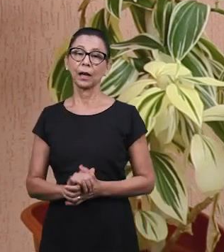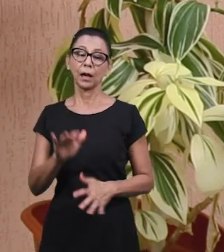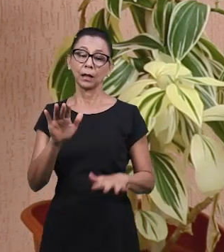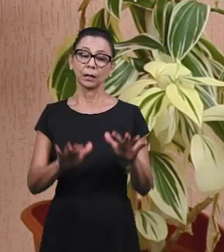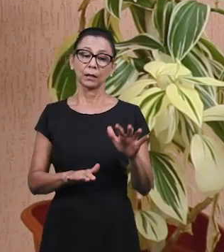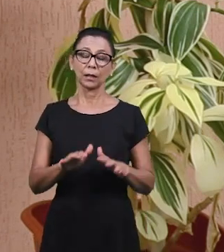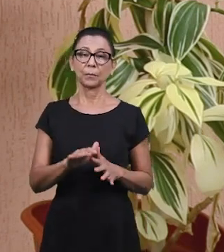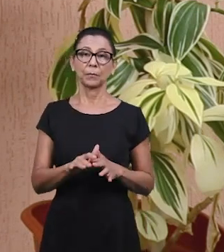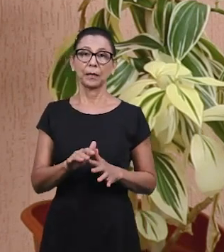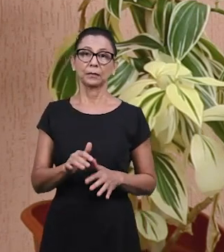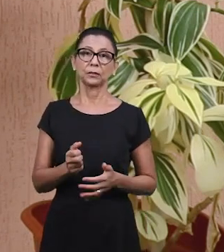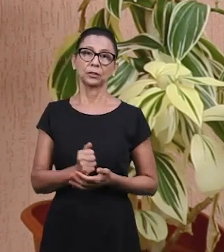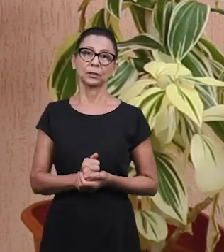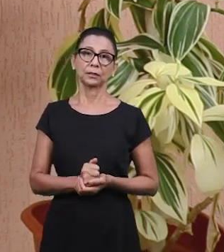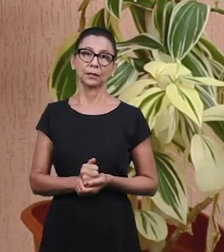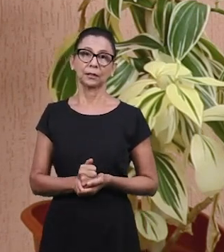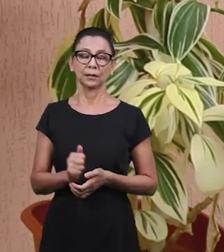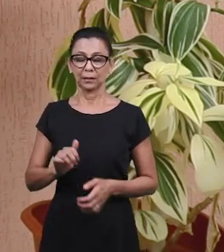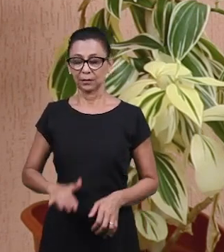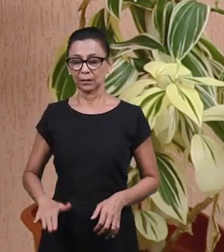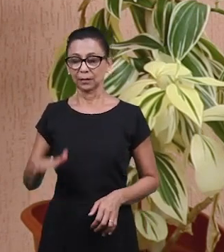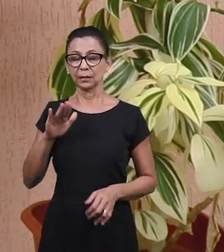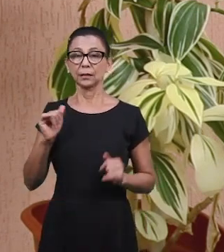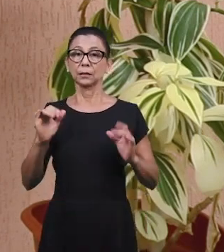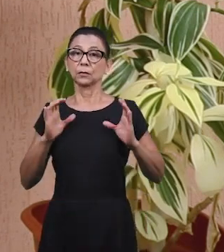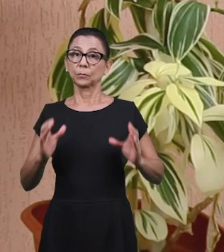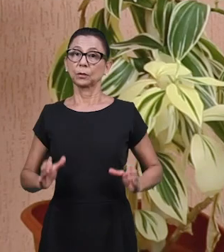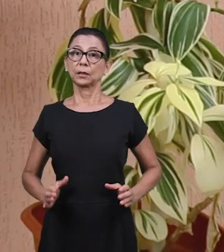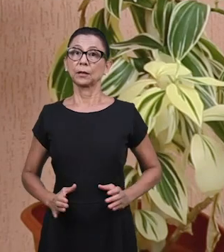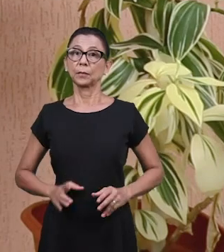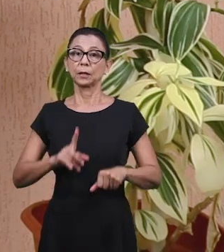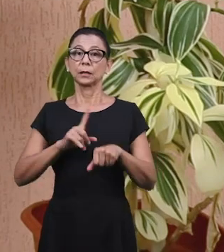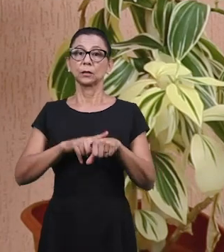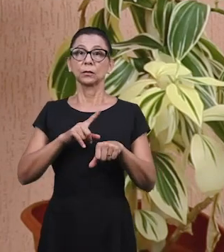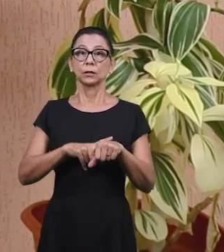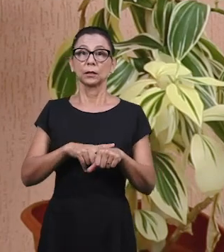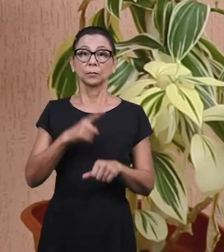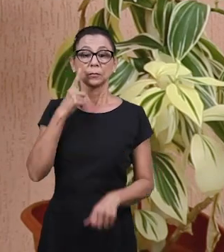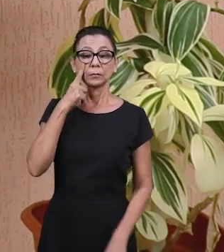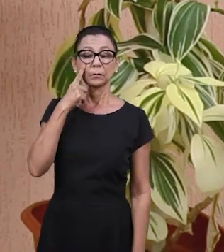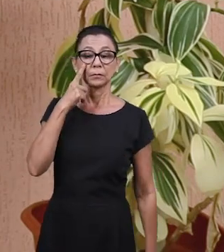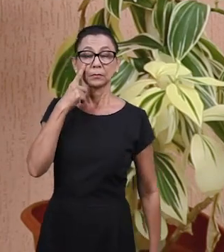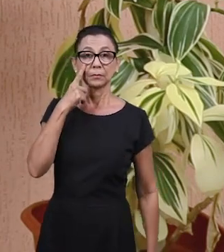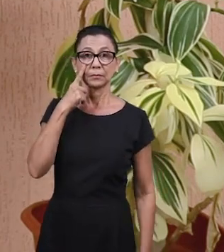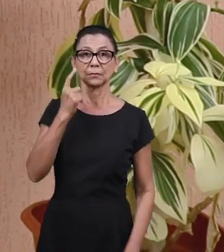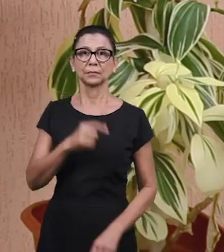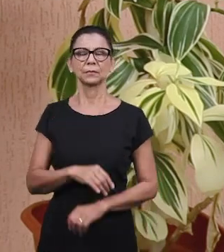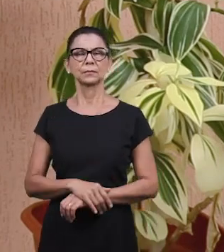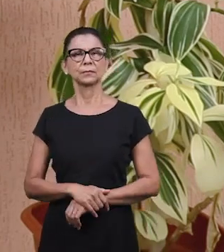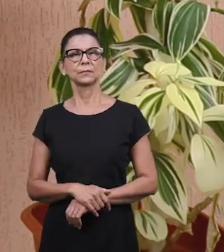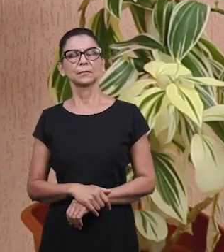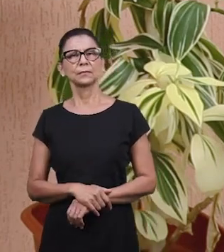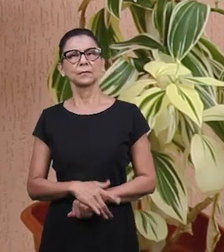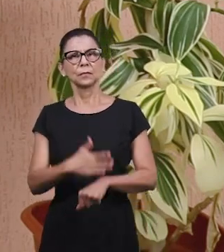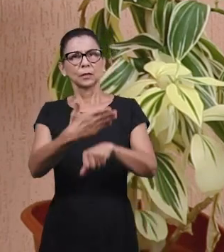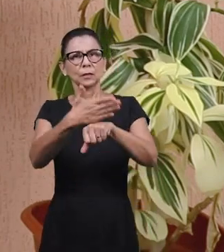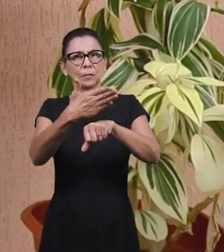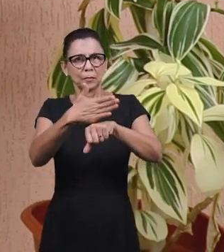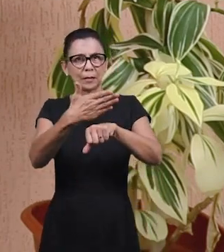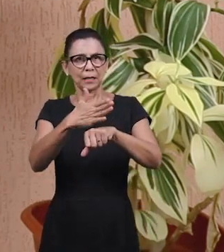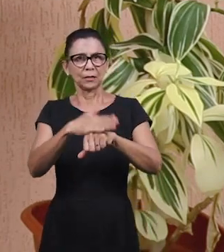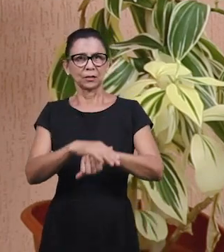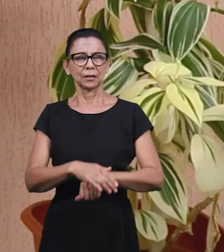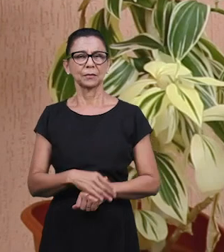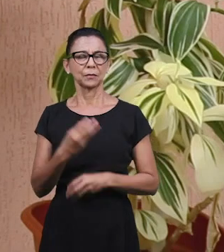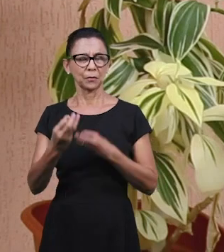le potentiel de l'enfant, le comportement et le temps d'attention. Donc, nous allons voir dans la pratique